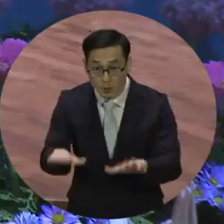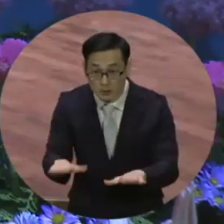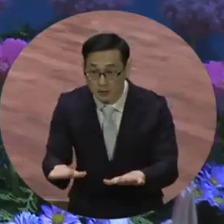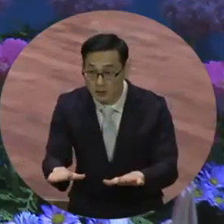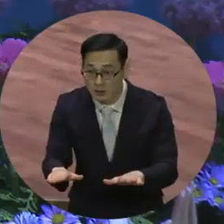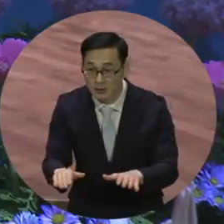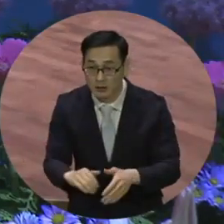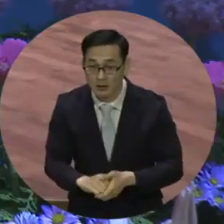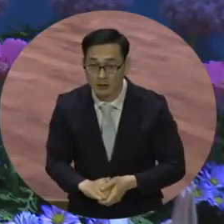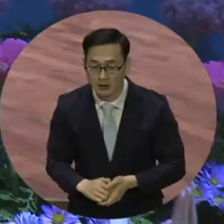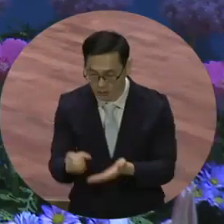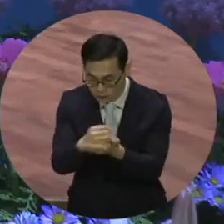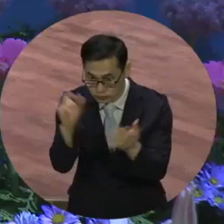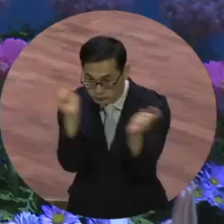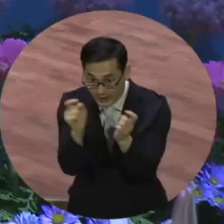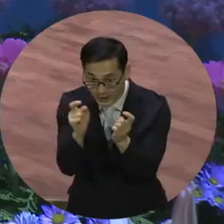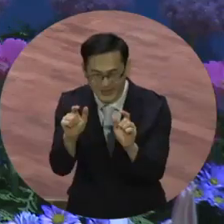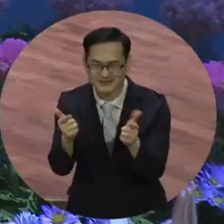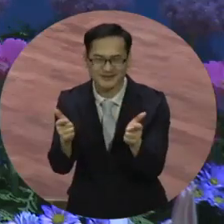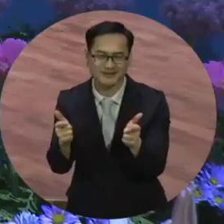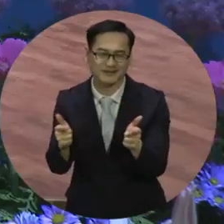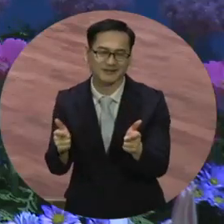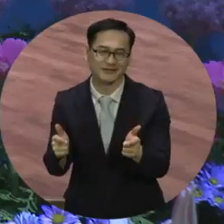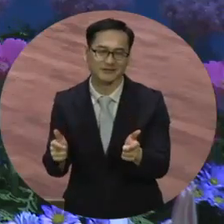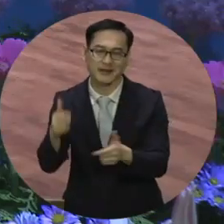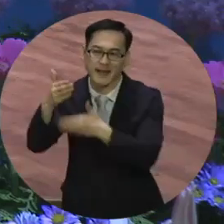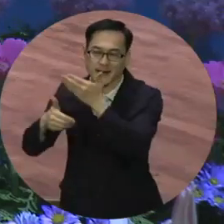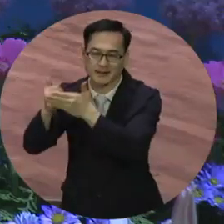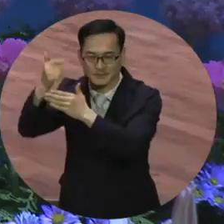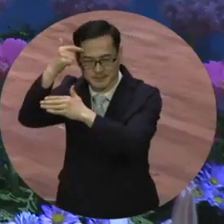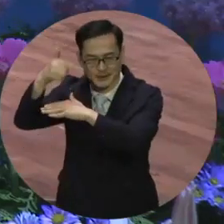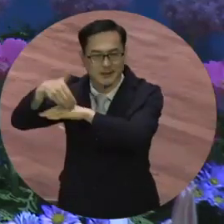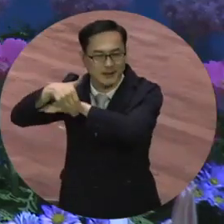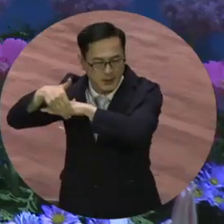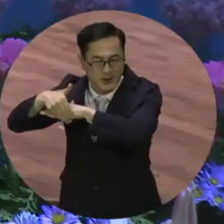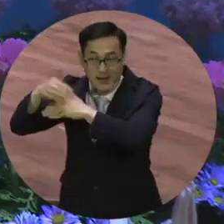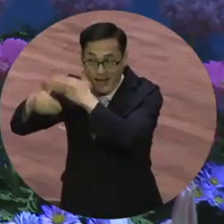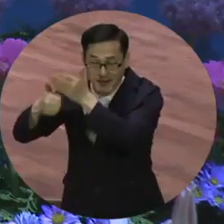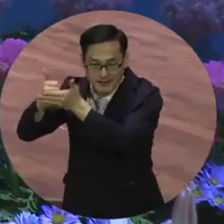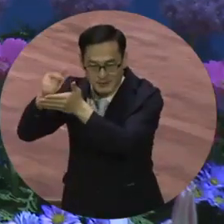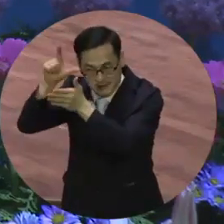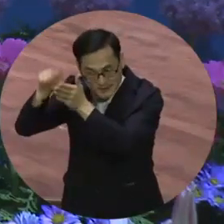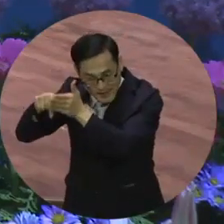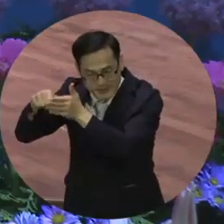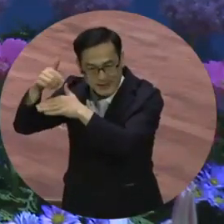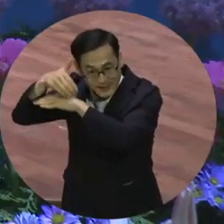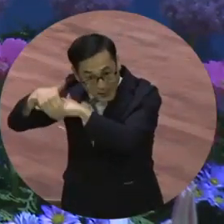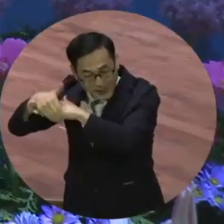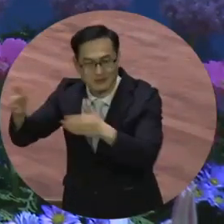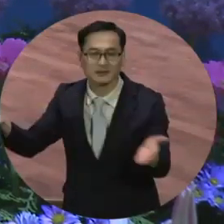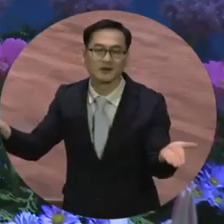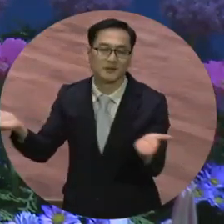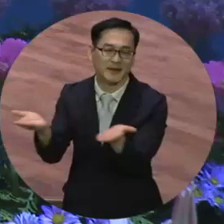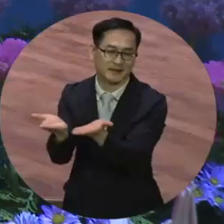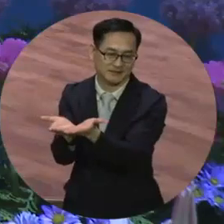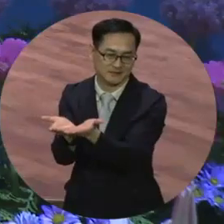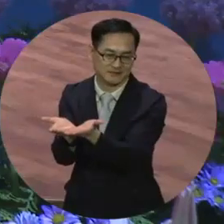이건 우연이 아니에요. 우연 같은데 하나님의 시간표 속에 있는 필연이에요.